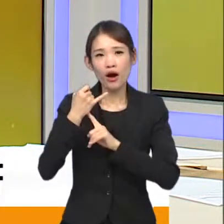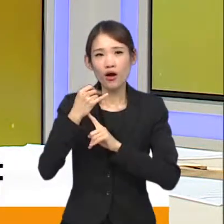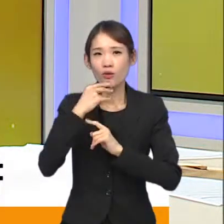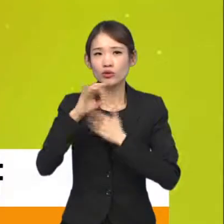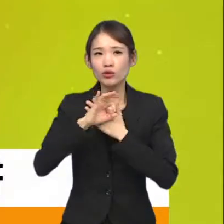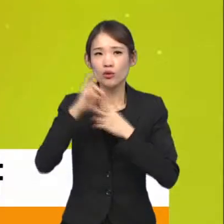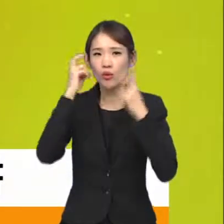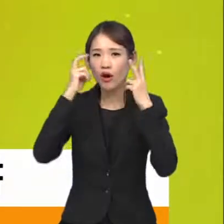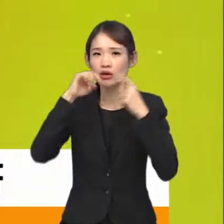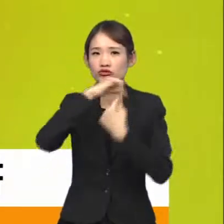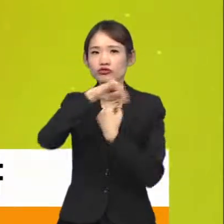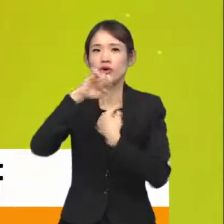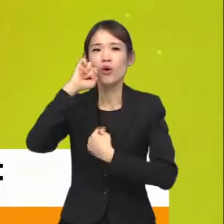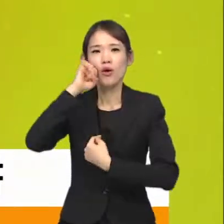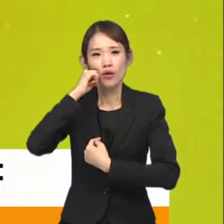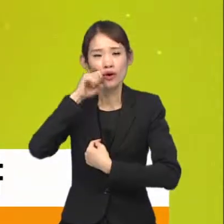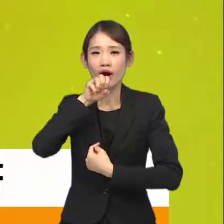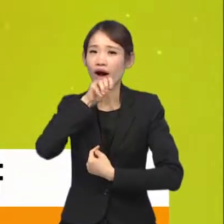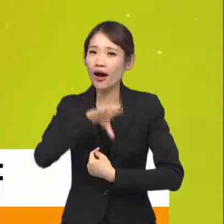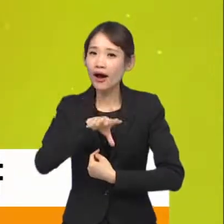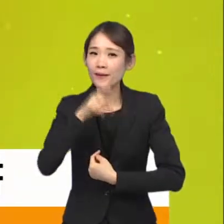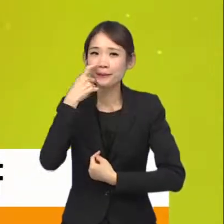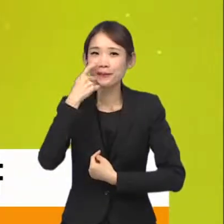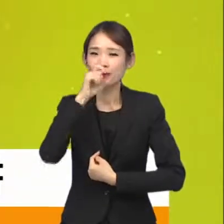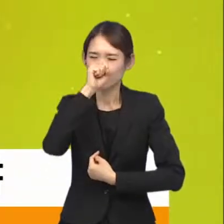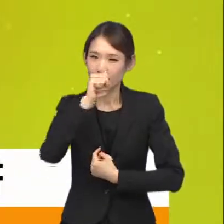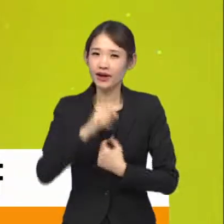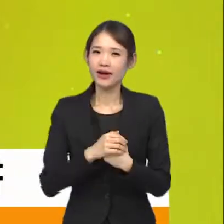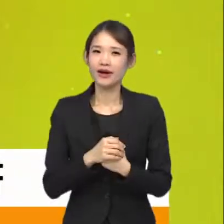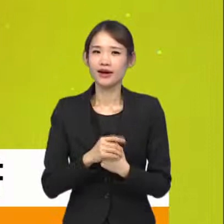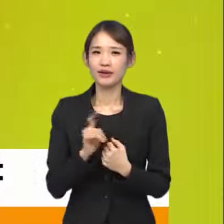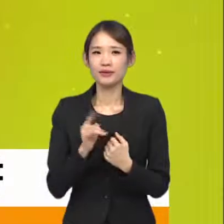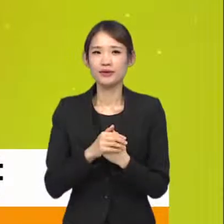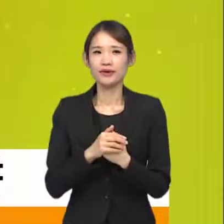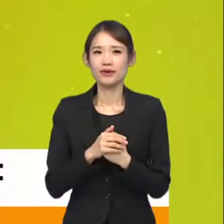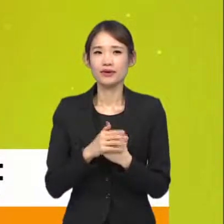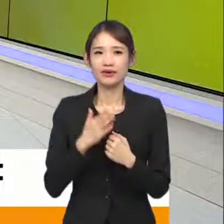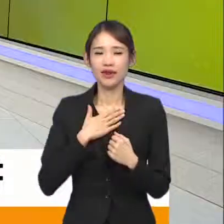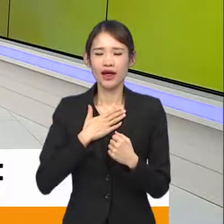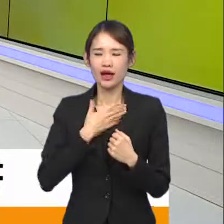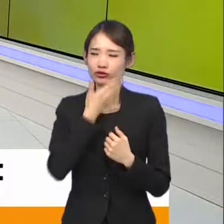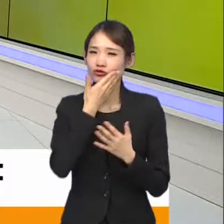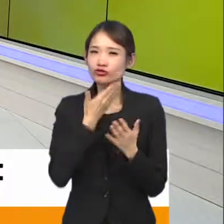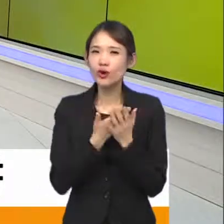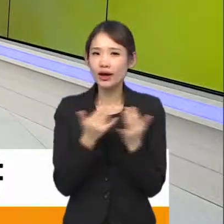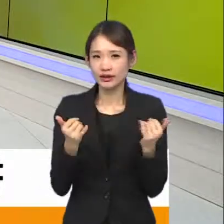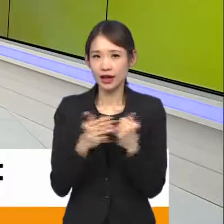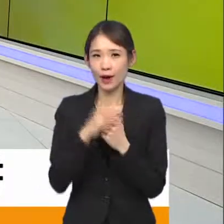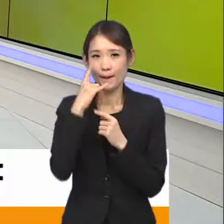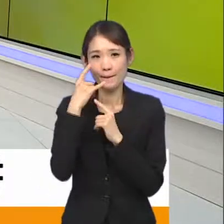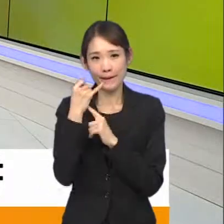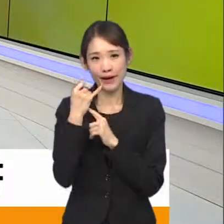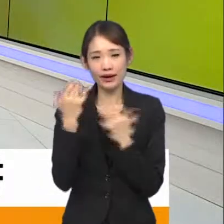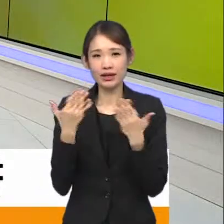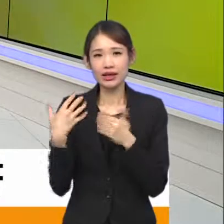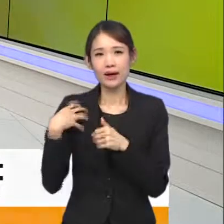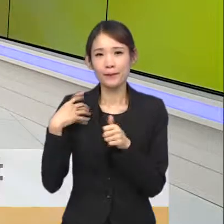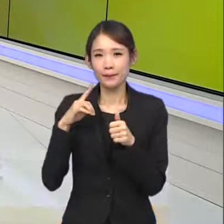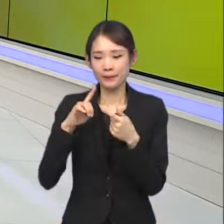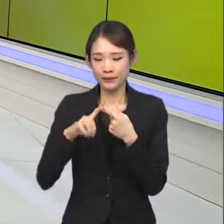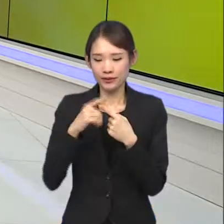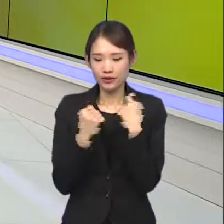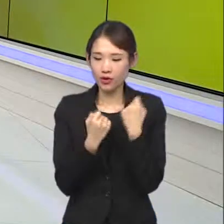돌아가 라고 얘기를 한번 해보시면 좋을 것 같아요 네 아이 자승 해야돼 사람이자 해야 하는걸 4 이거면 이제